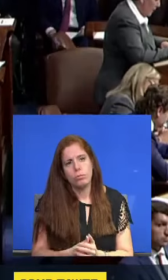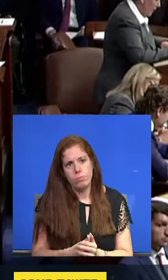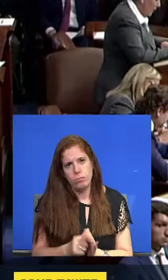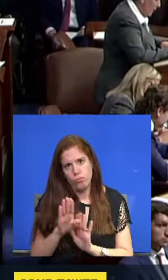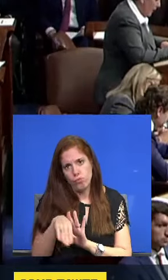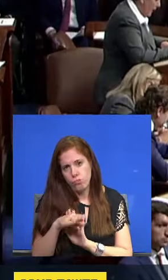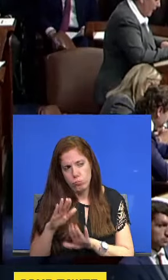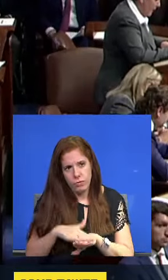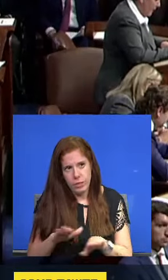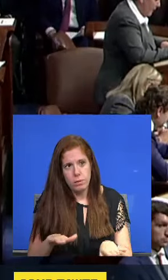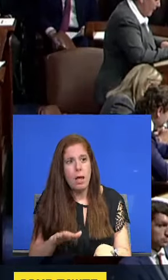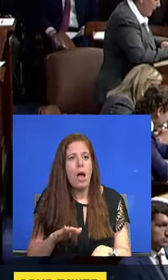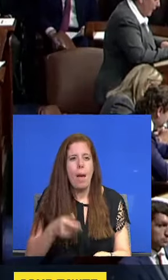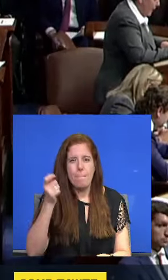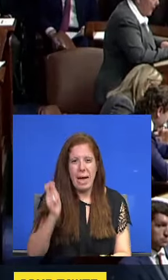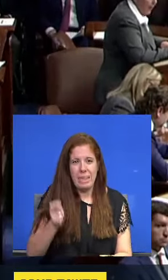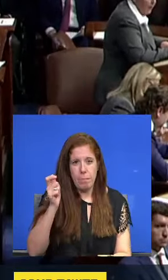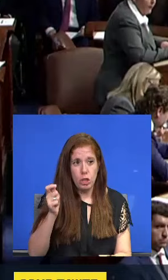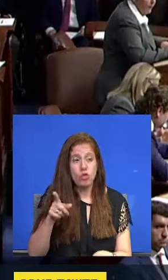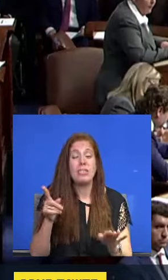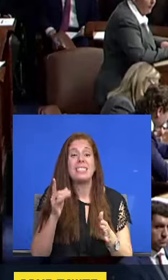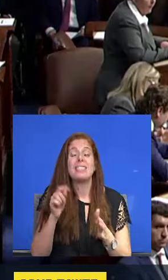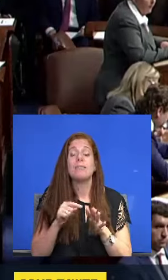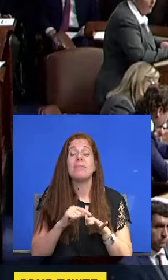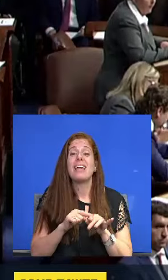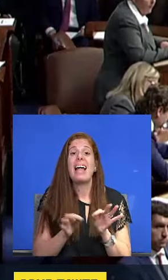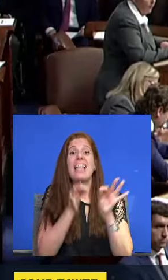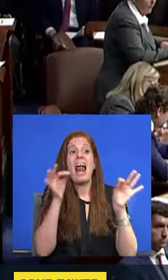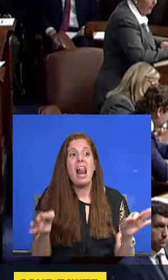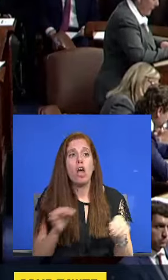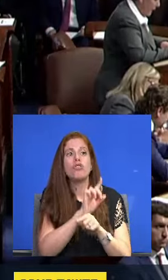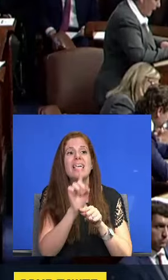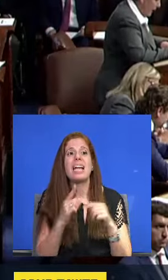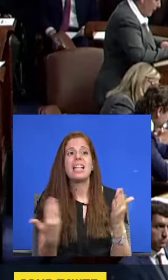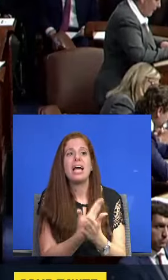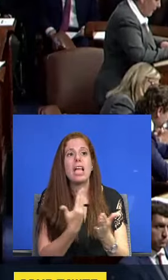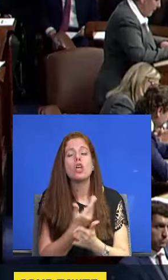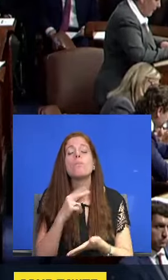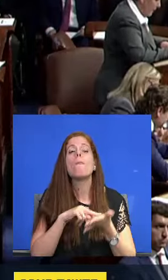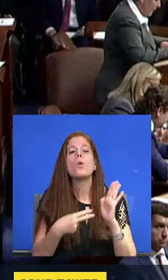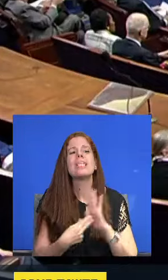מכת הפטיש הנזעמת הזאת סימלה את תחילתו של עידן חדש בפוליטיקה האמריקנית, עידן של